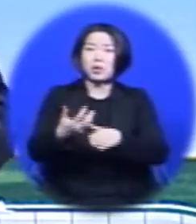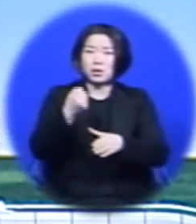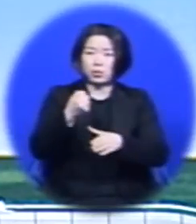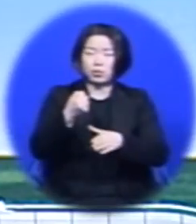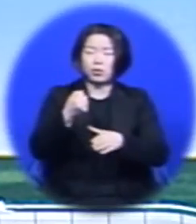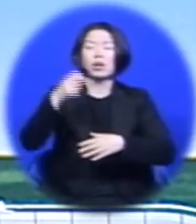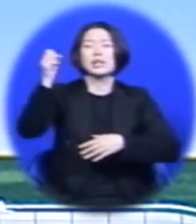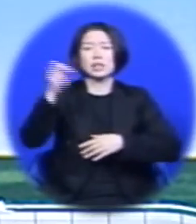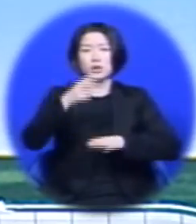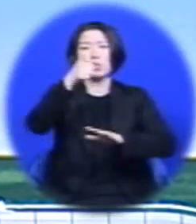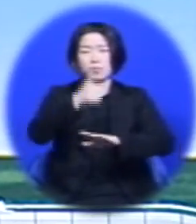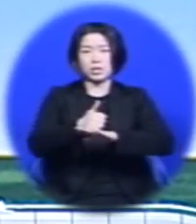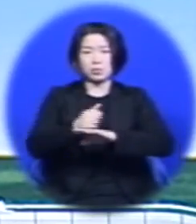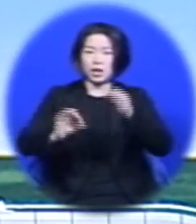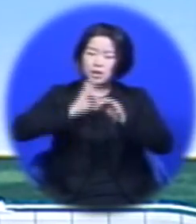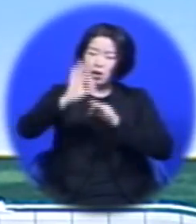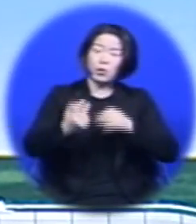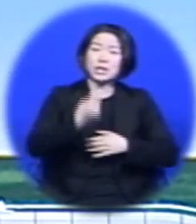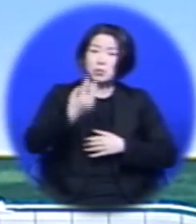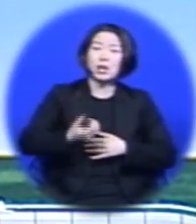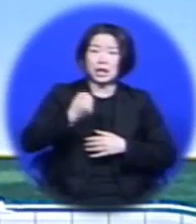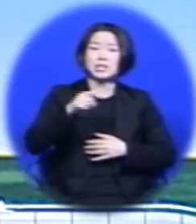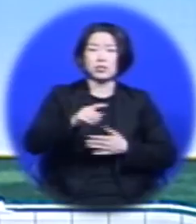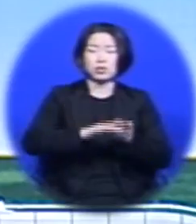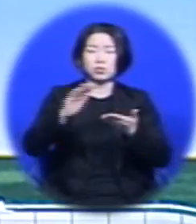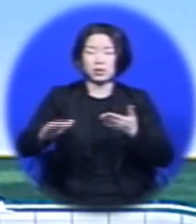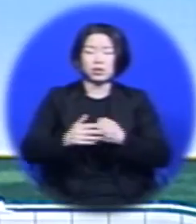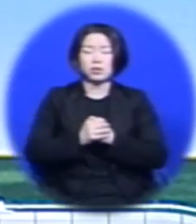그리고 마지막에 영원한 생명을 얻는 것입니다